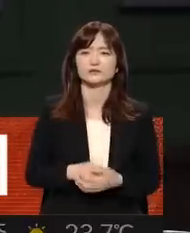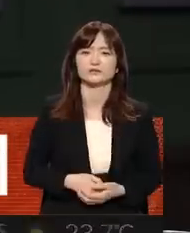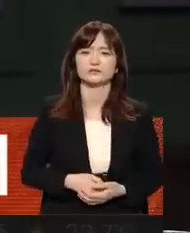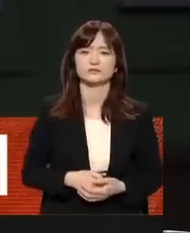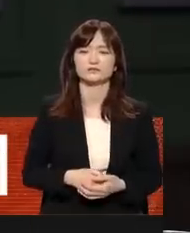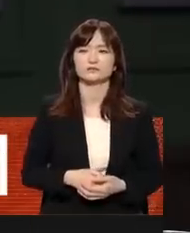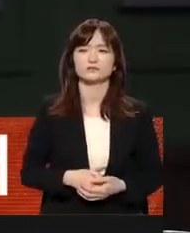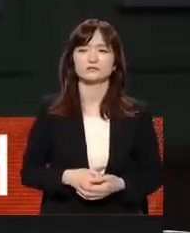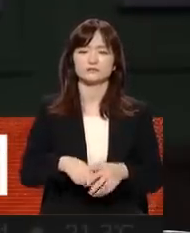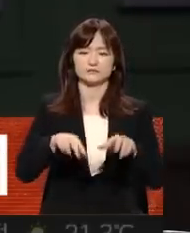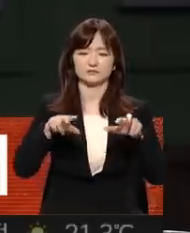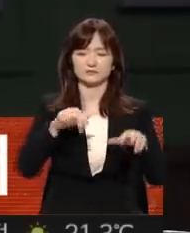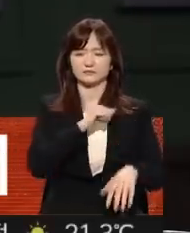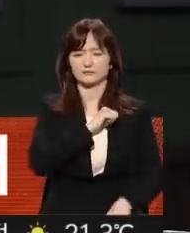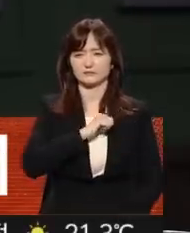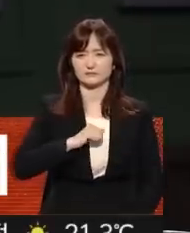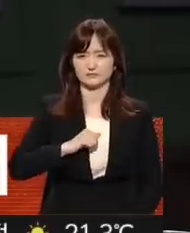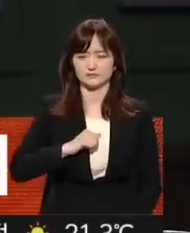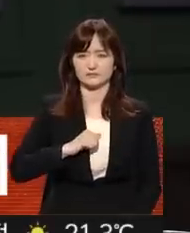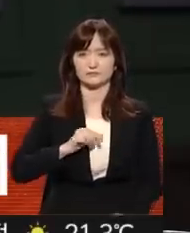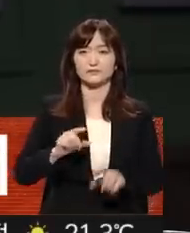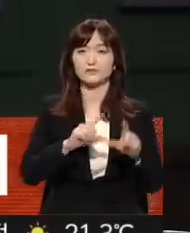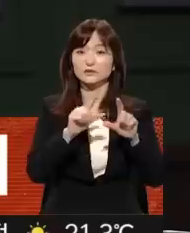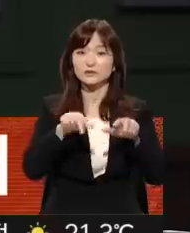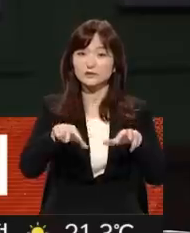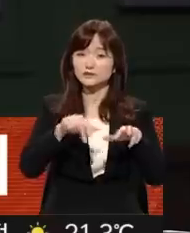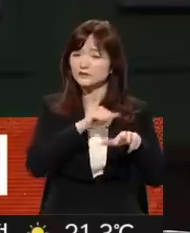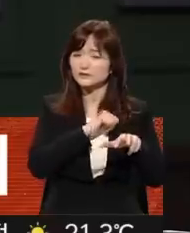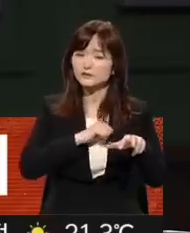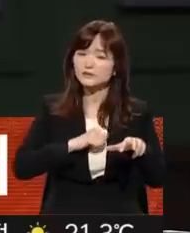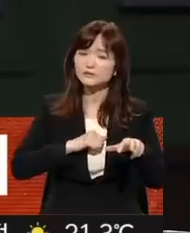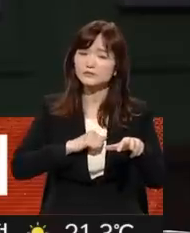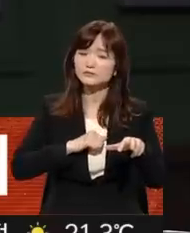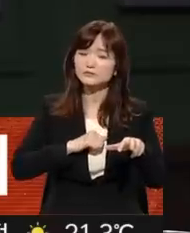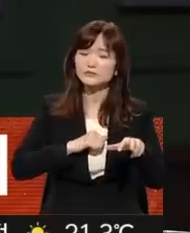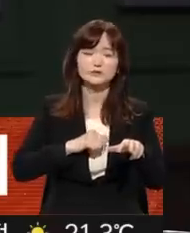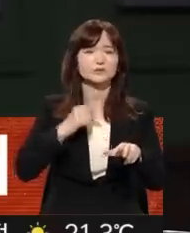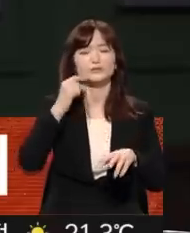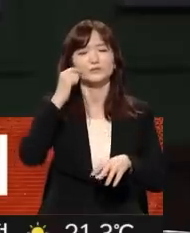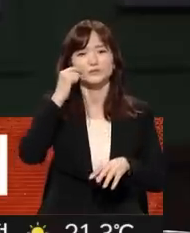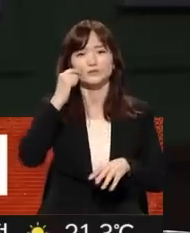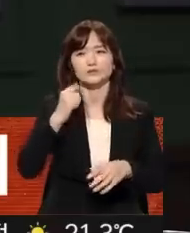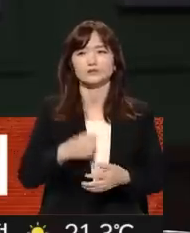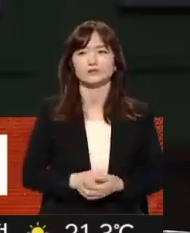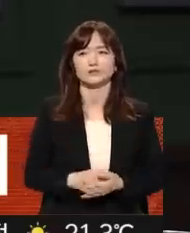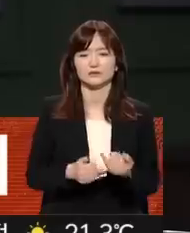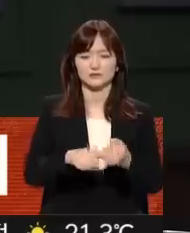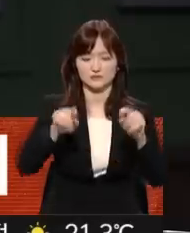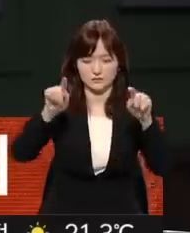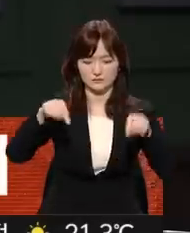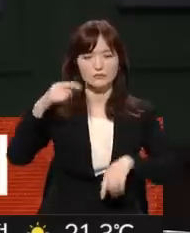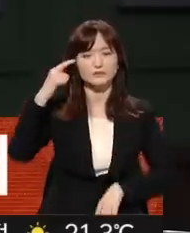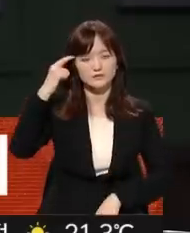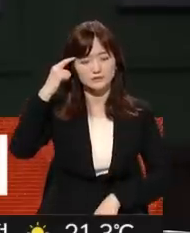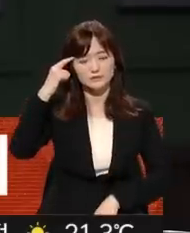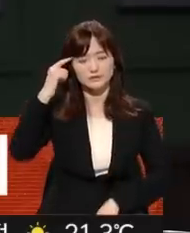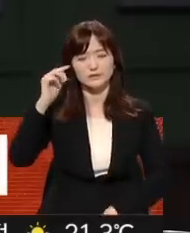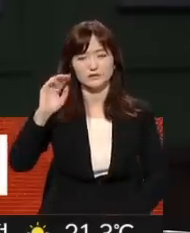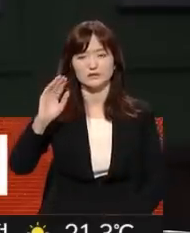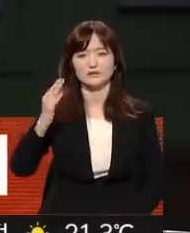상황에 이제까지는 참고 살아왔는데 이제는 내가 왜 참아야 하나 이런 생각이 좀 들었다고 합니다. 그러면서 이혼 생각이 들기 시작을 했다고